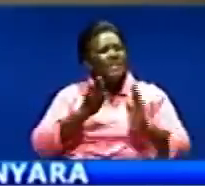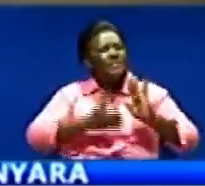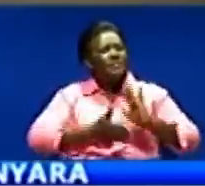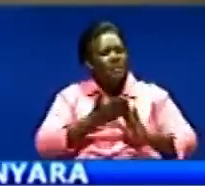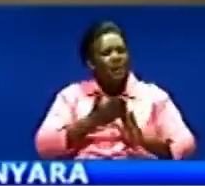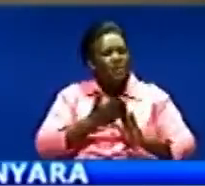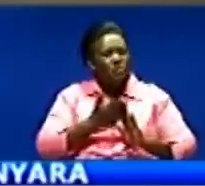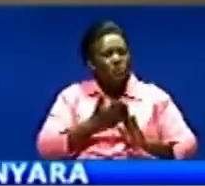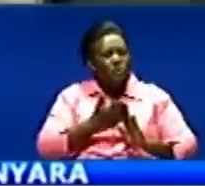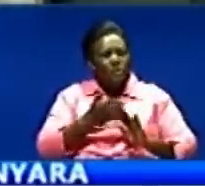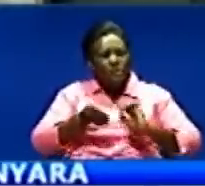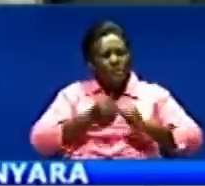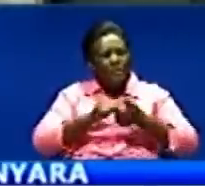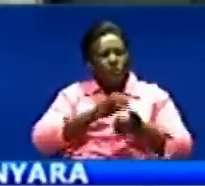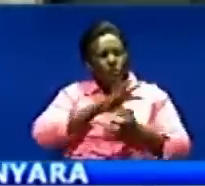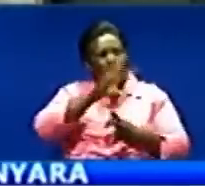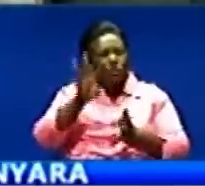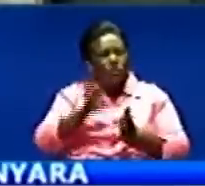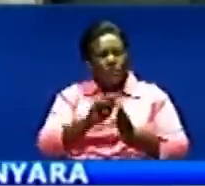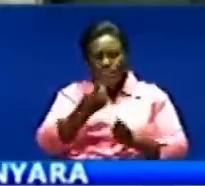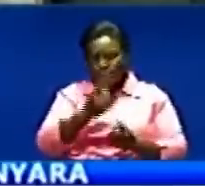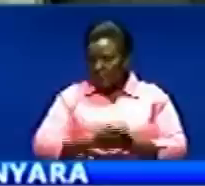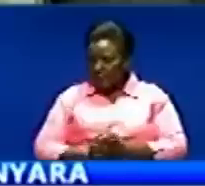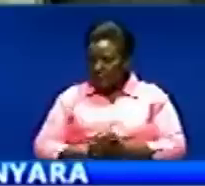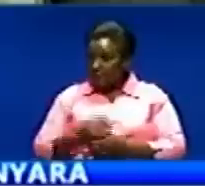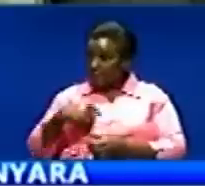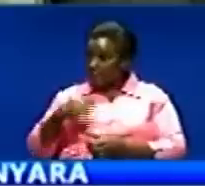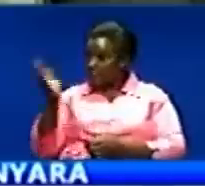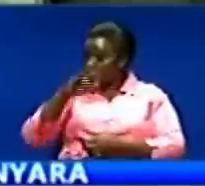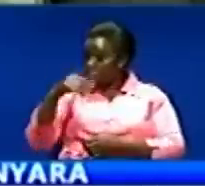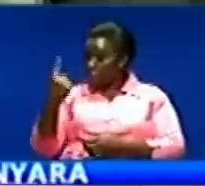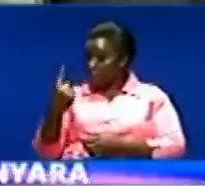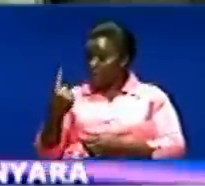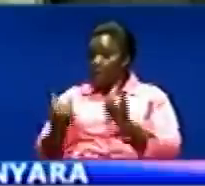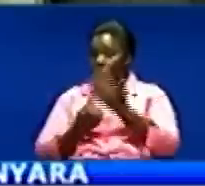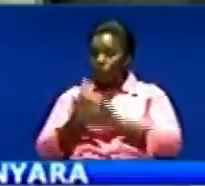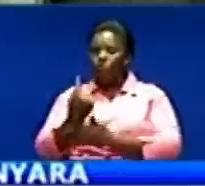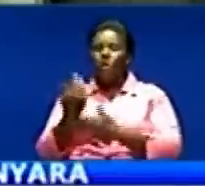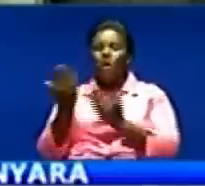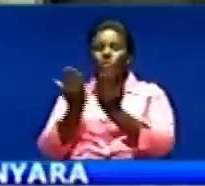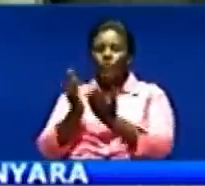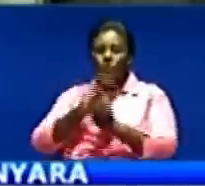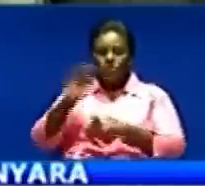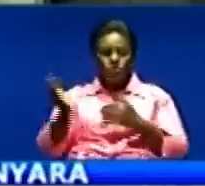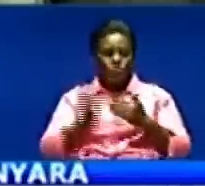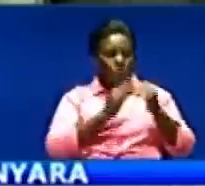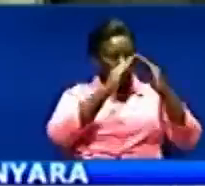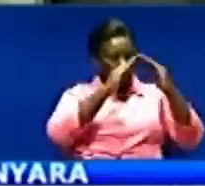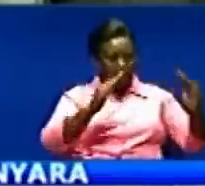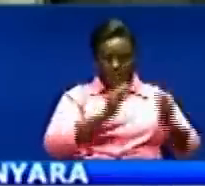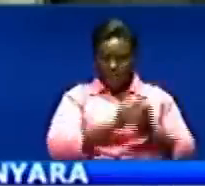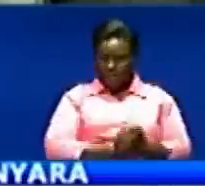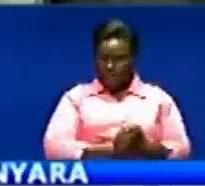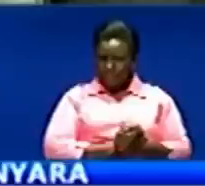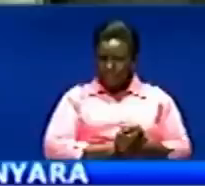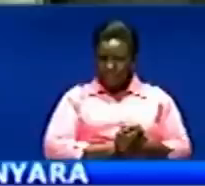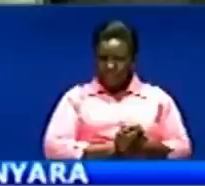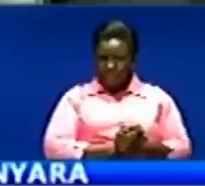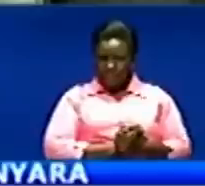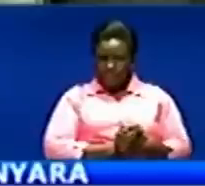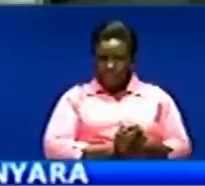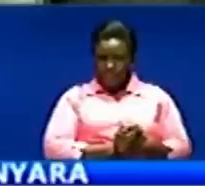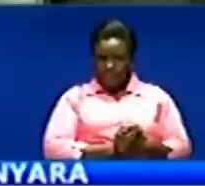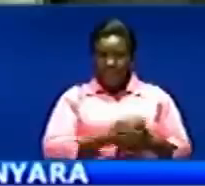cha matukio haya? Hiyo siku nimetoka shule na bibi aka ameenda kule vichini